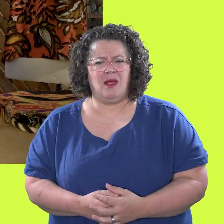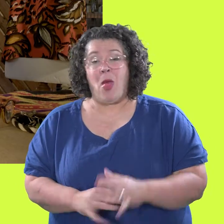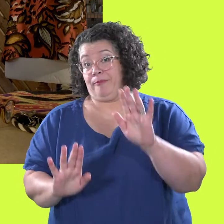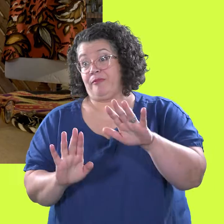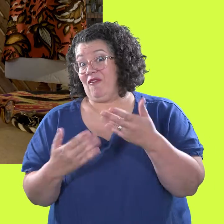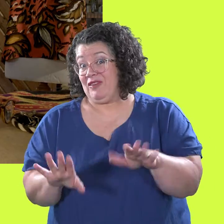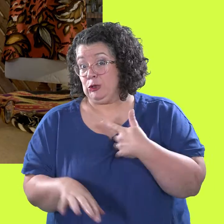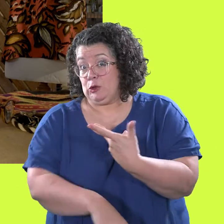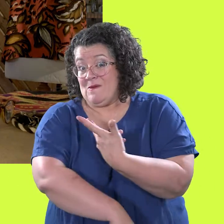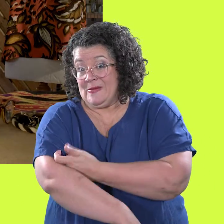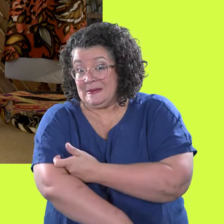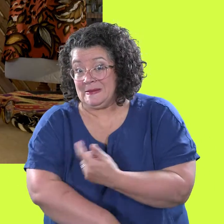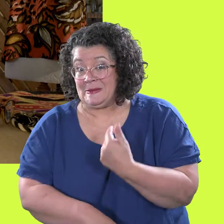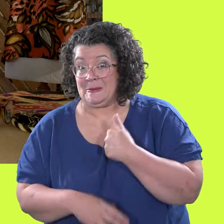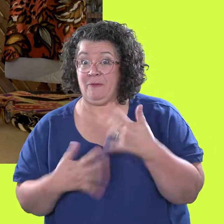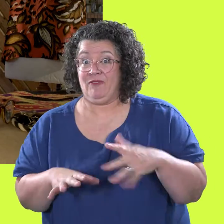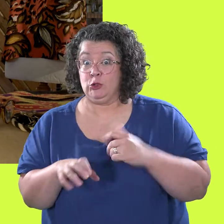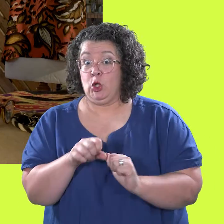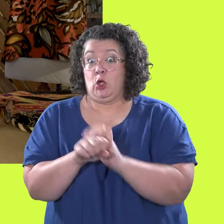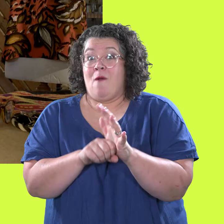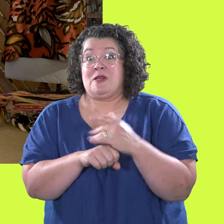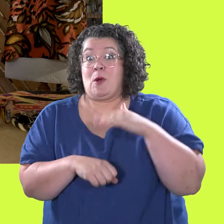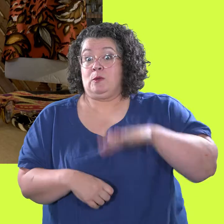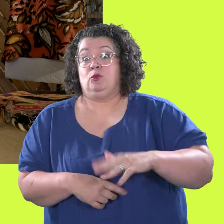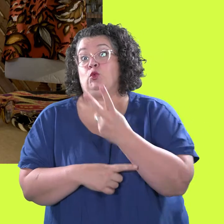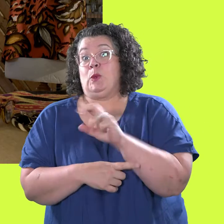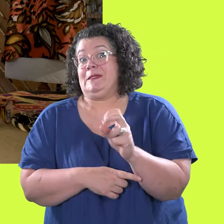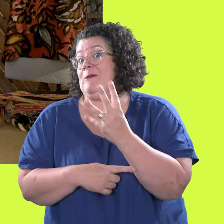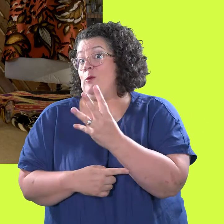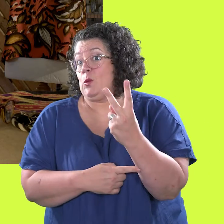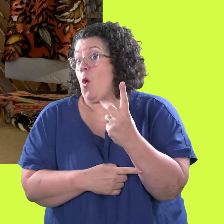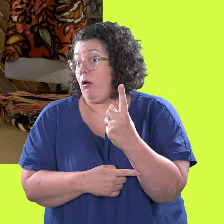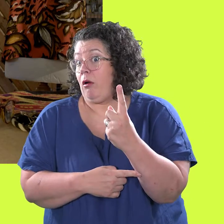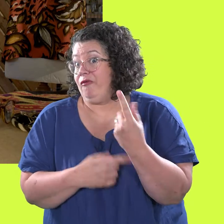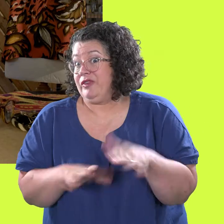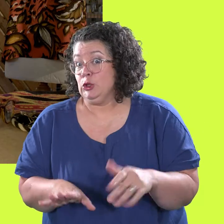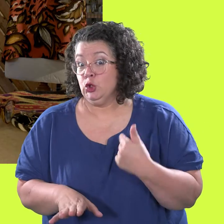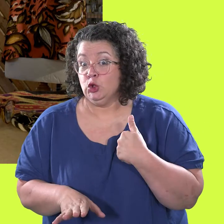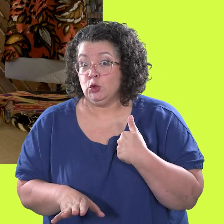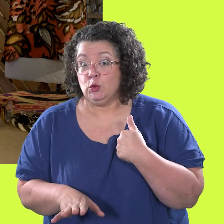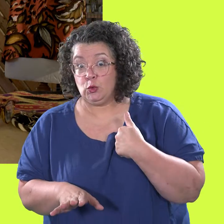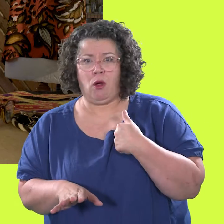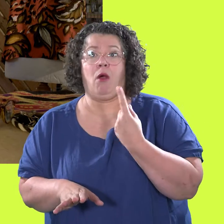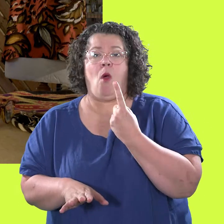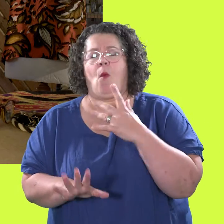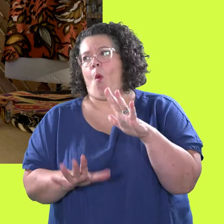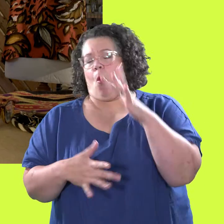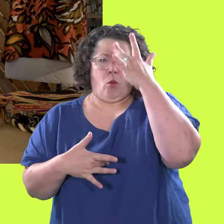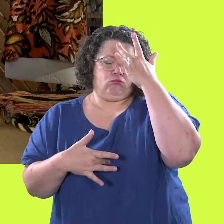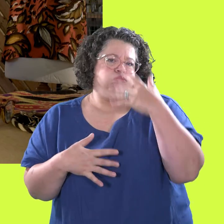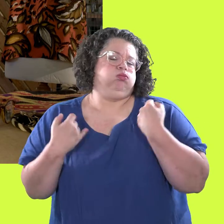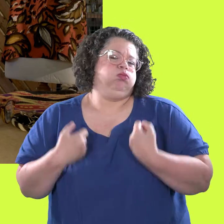O le mae dyn ni vaccines. Dwi'n cofio cael Covid yn blentyn, 2021, a roedd hi'n gwaith yna mwy na